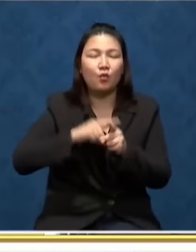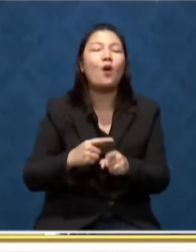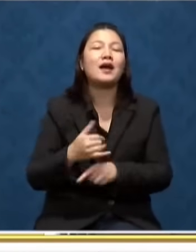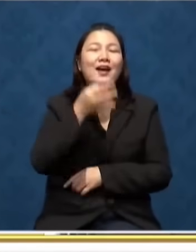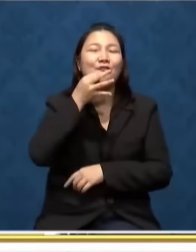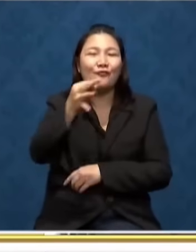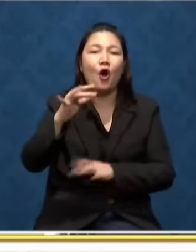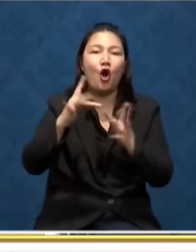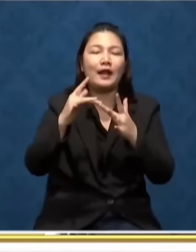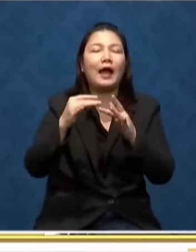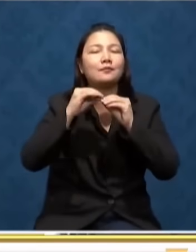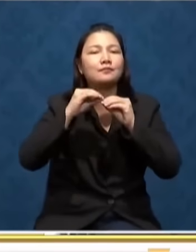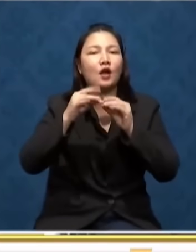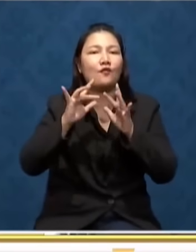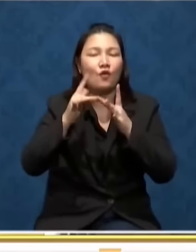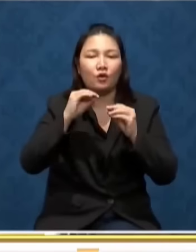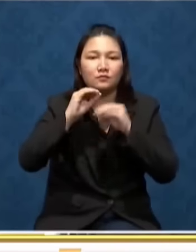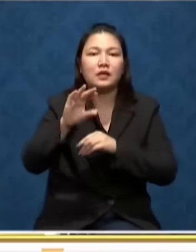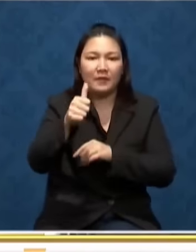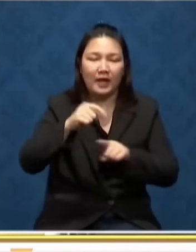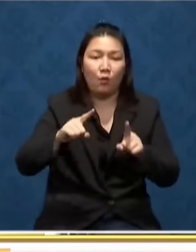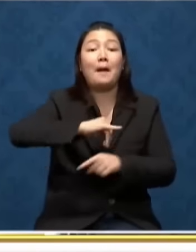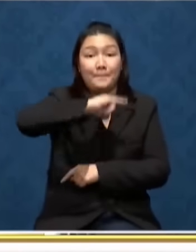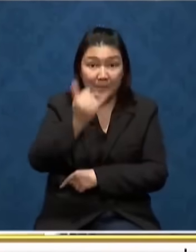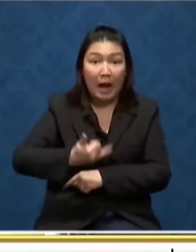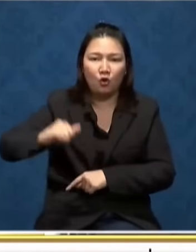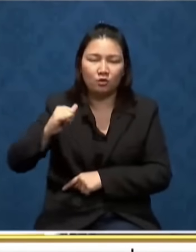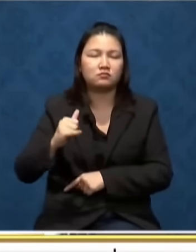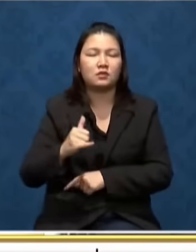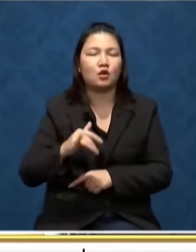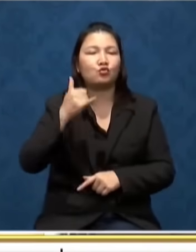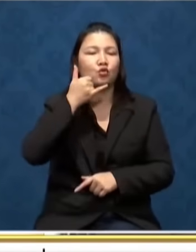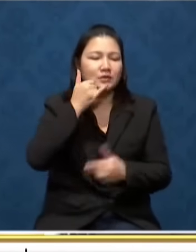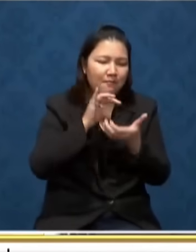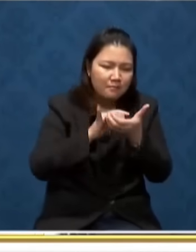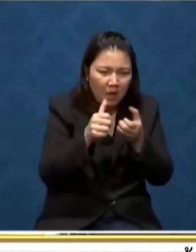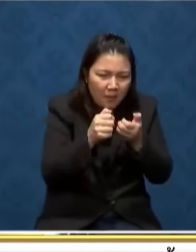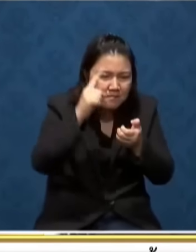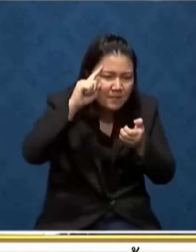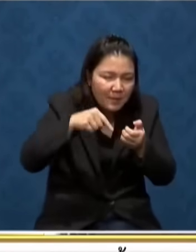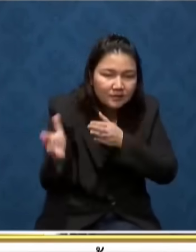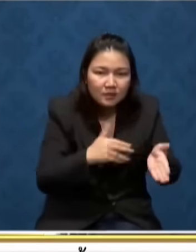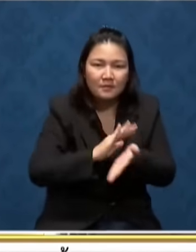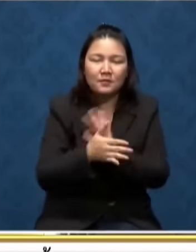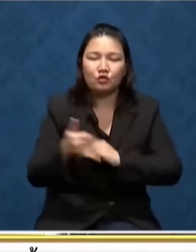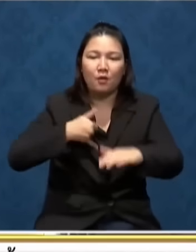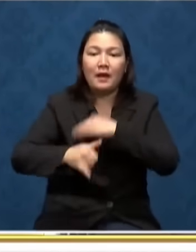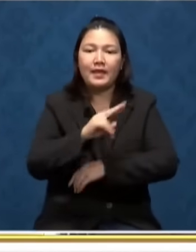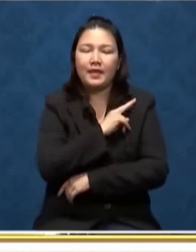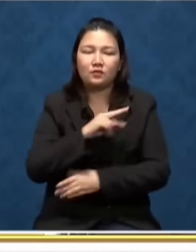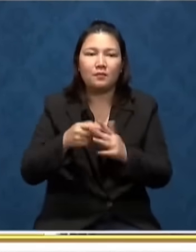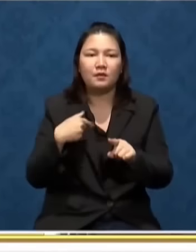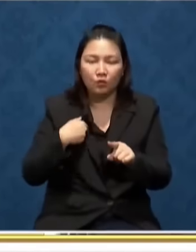รัฐมนตรีคงทราบดีอยู่แล้วว่าประชาชนส่วนใหญ่ไปแจ้งความที่หลงพรรคที่ผ่านมาตำรวจไม่ได้มีเครื่องมือไม่ได้มีงบประมาณสนับสนุนเลย